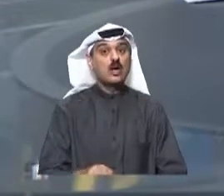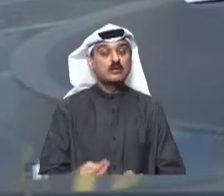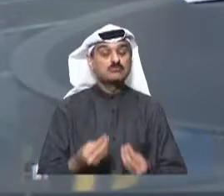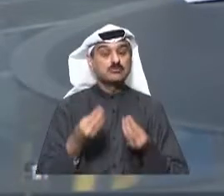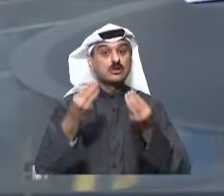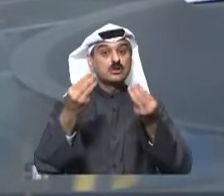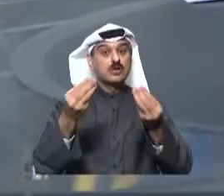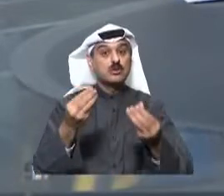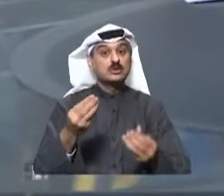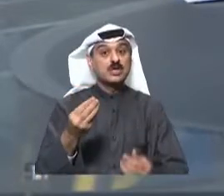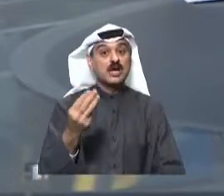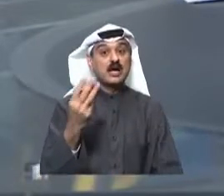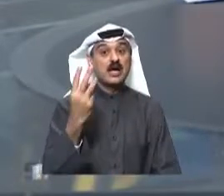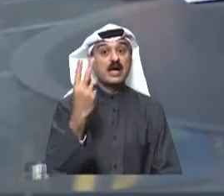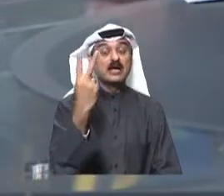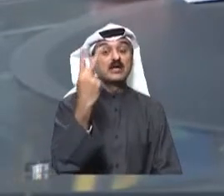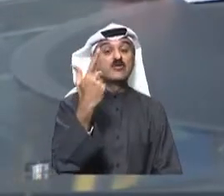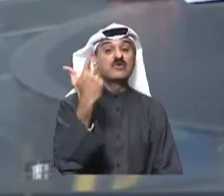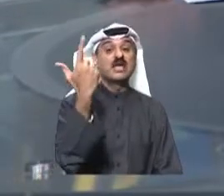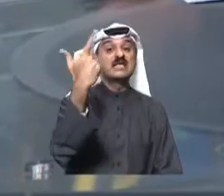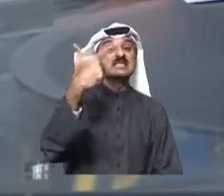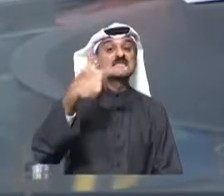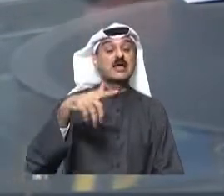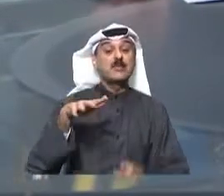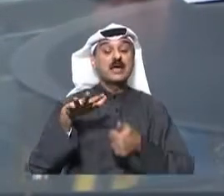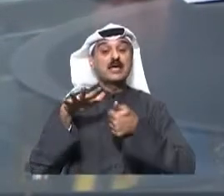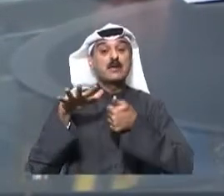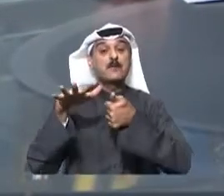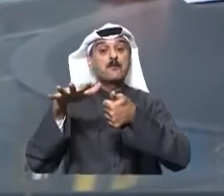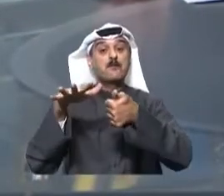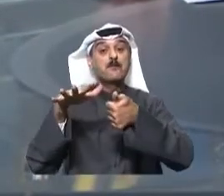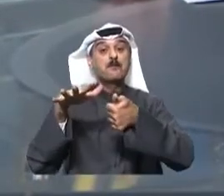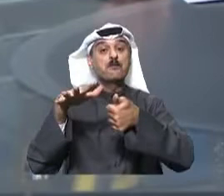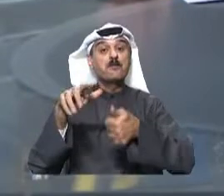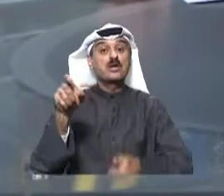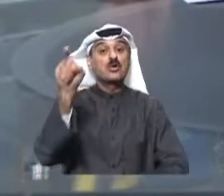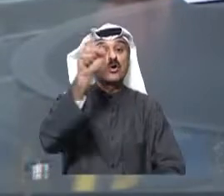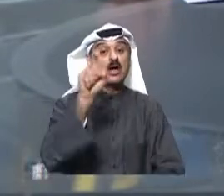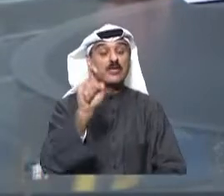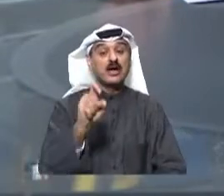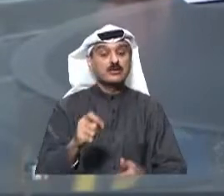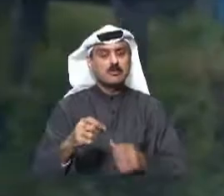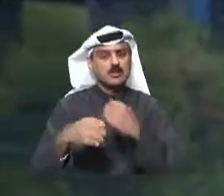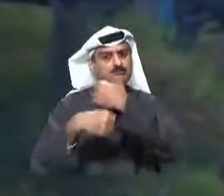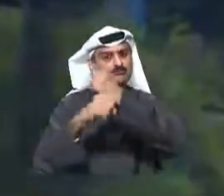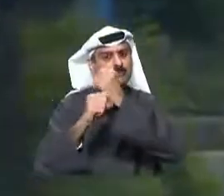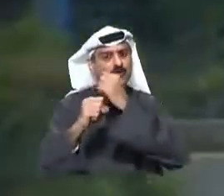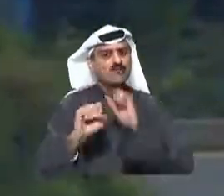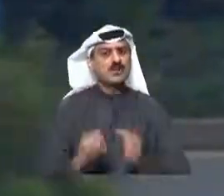مليون اختبار إضافي لكشف الإصابة عن كورونا في أرجاء البلاد.